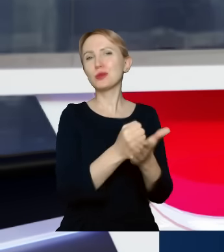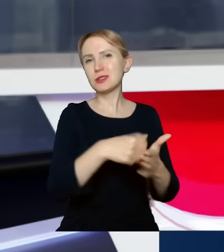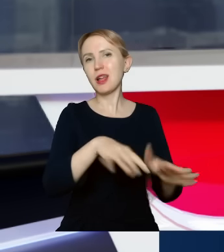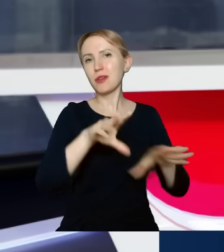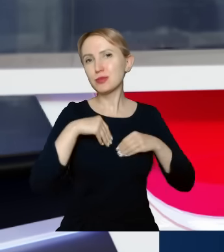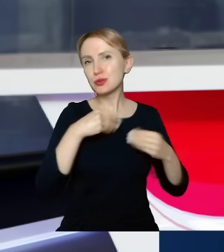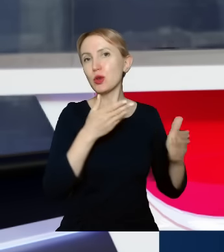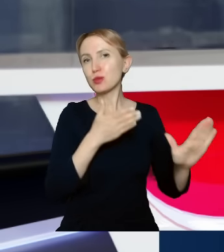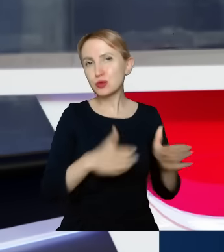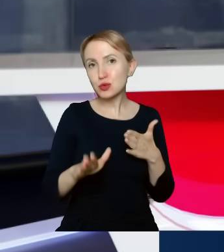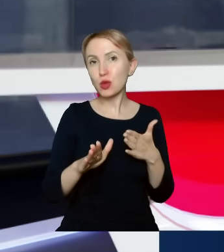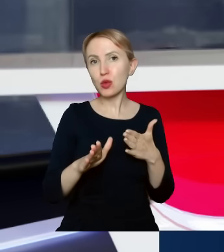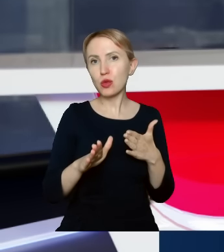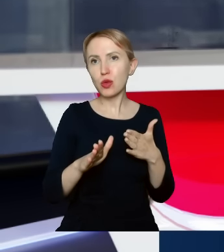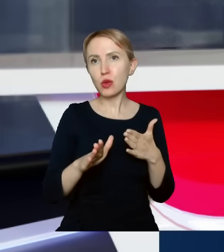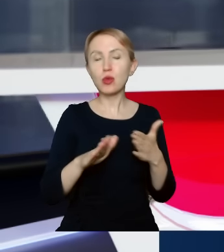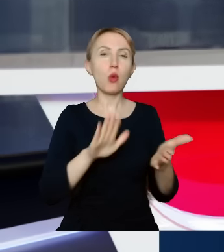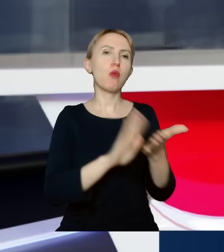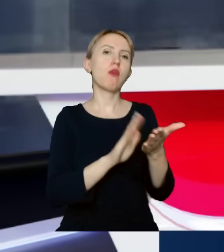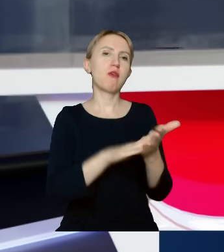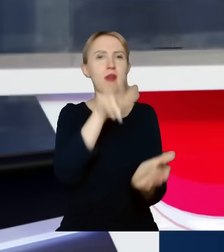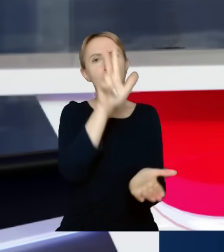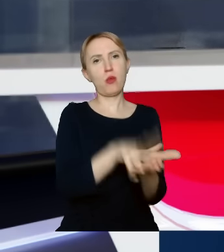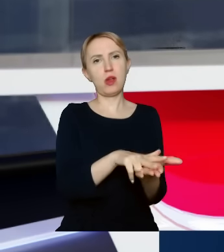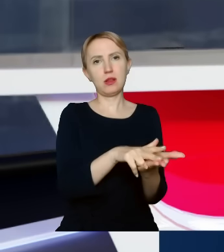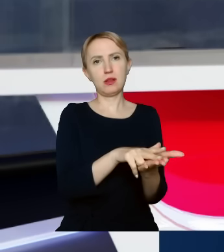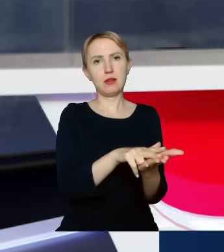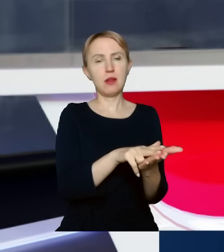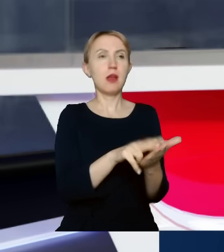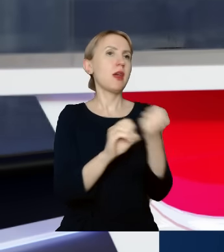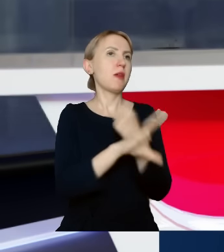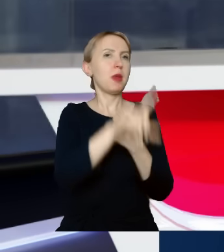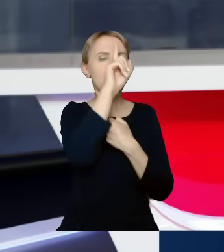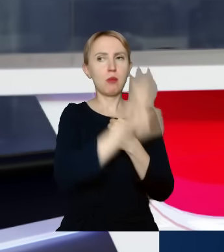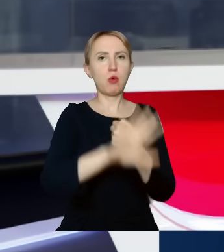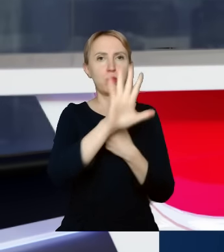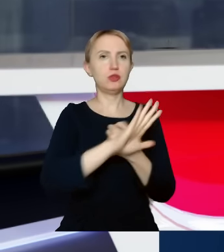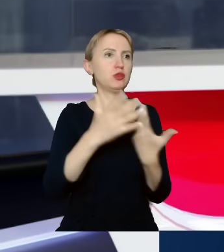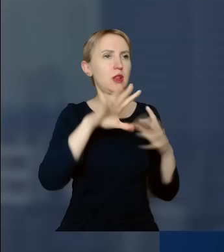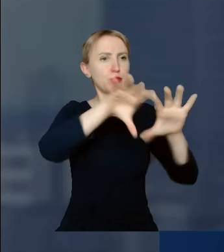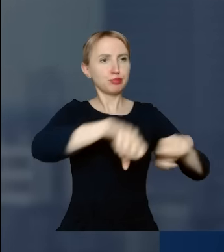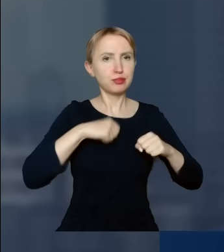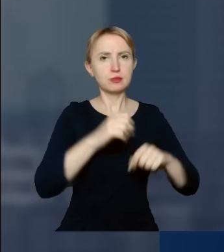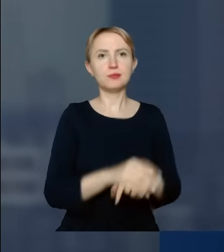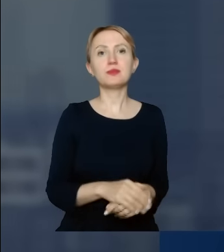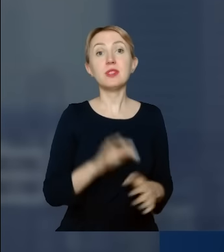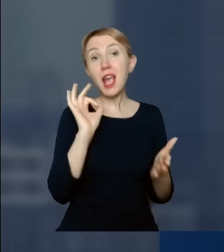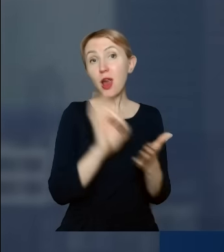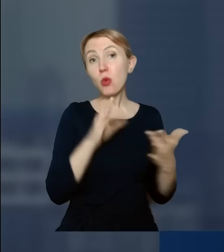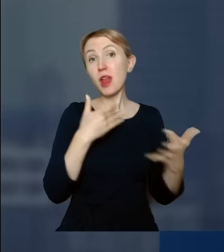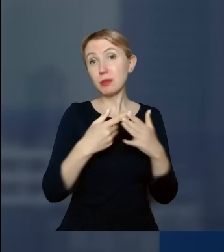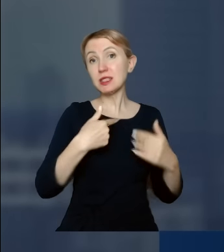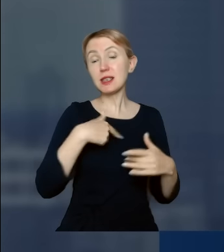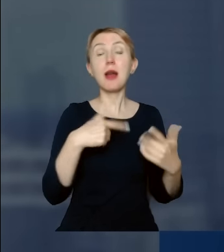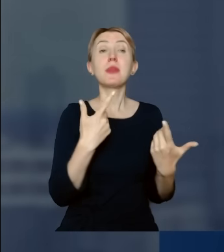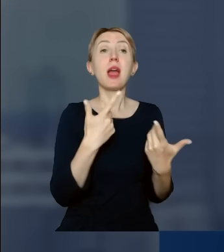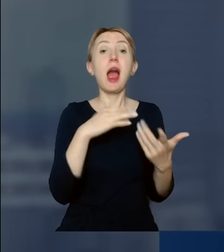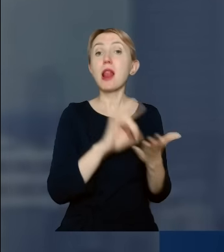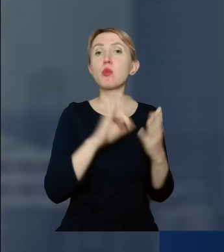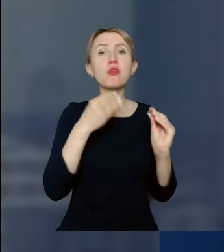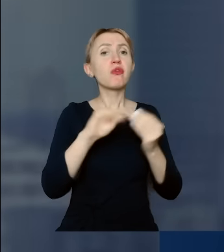przygotować, to przyjęła uchwałę, no i przejęła media publiczne. To jest taki przykład akurat mi bliski, ale działo się dużo więcej